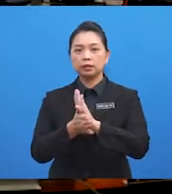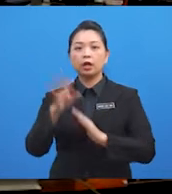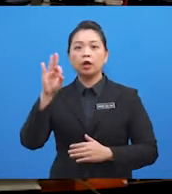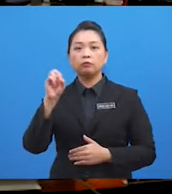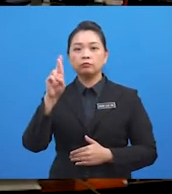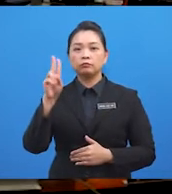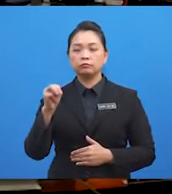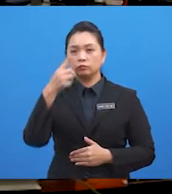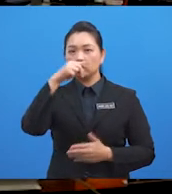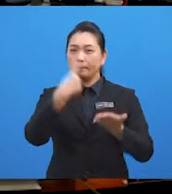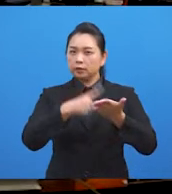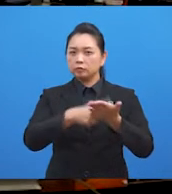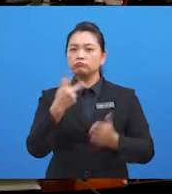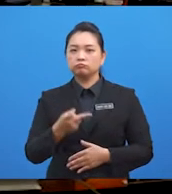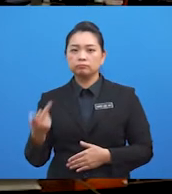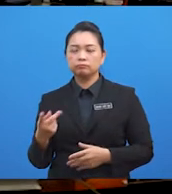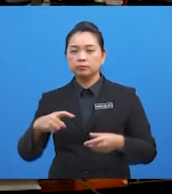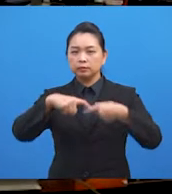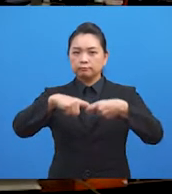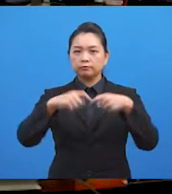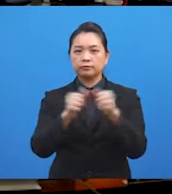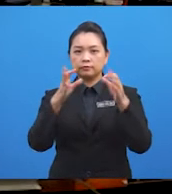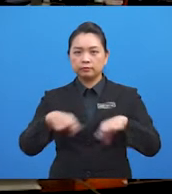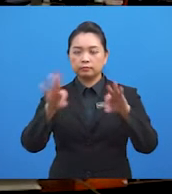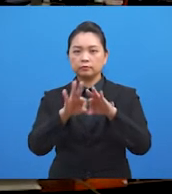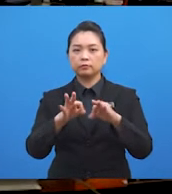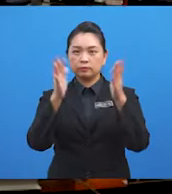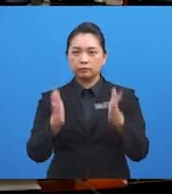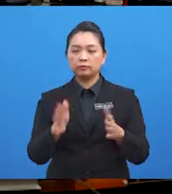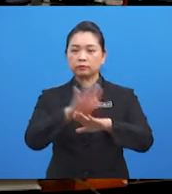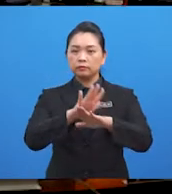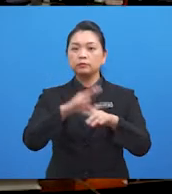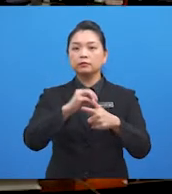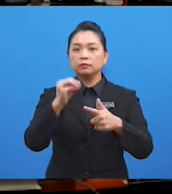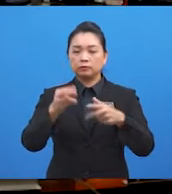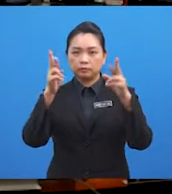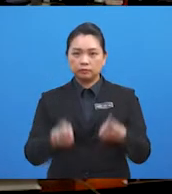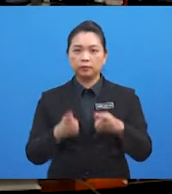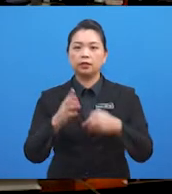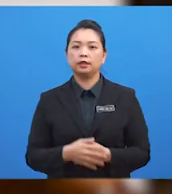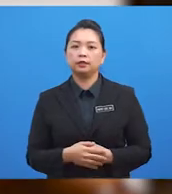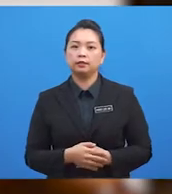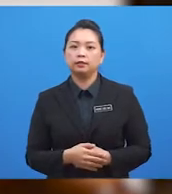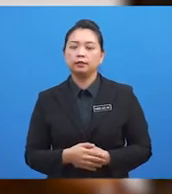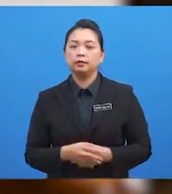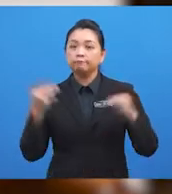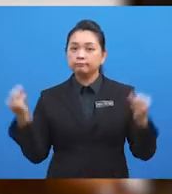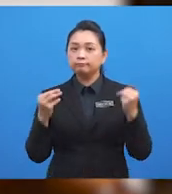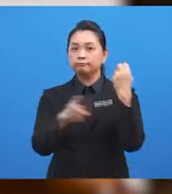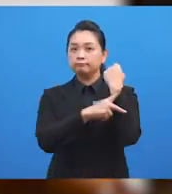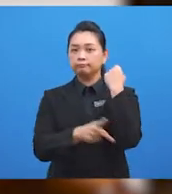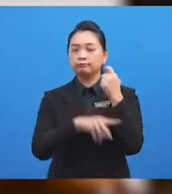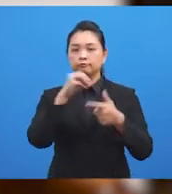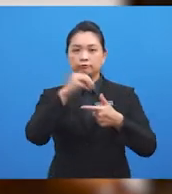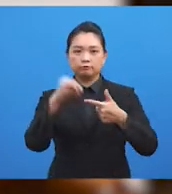untuk membincangkan perkara-perkara berkaitan dengan kepentingan orang ramai atau rakyat. Majlis